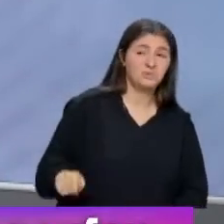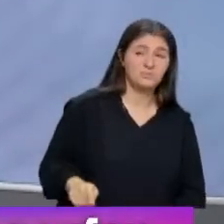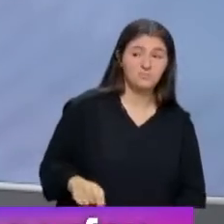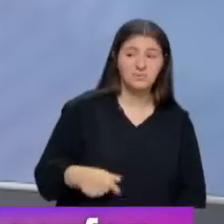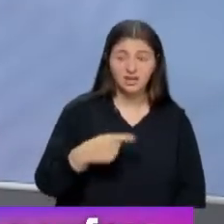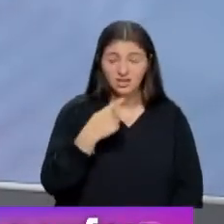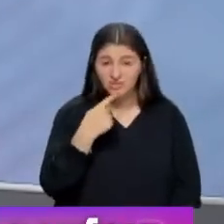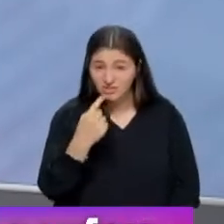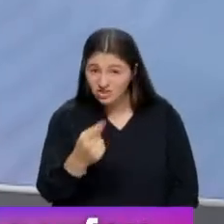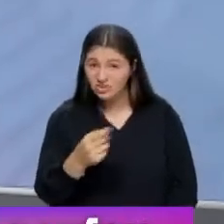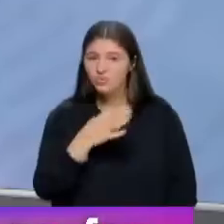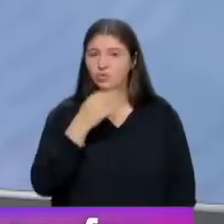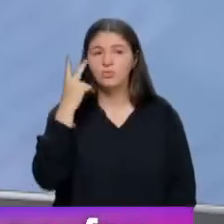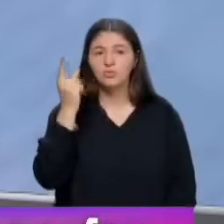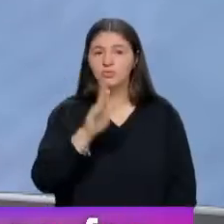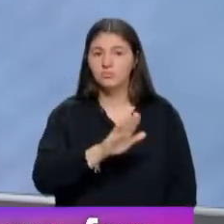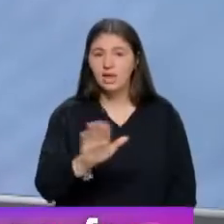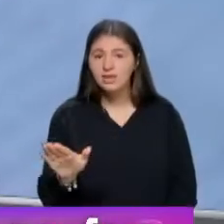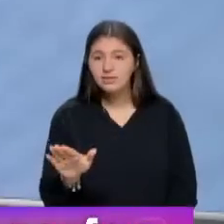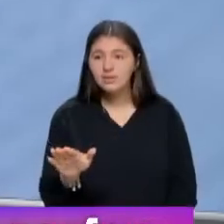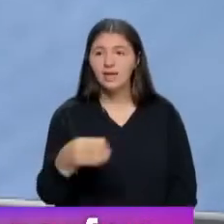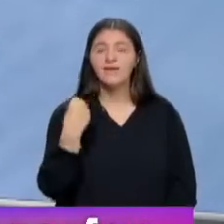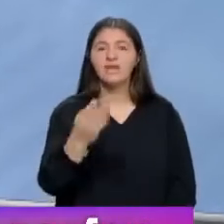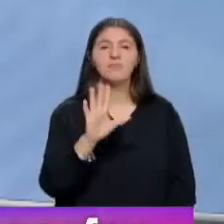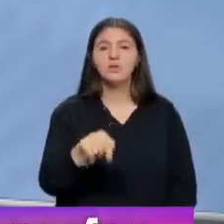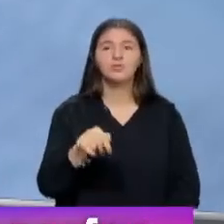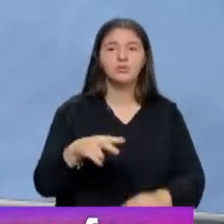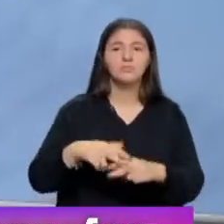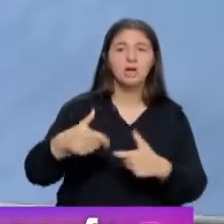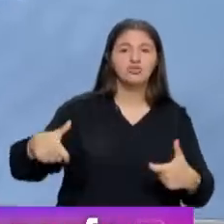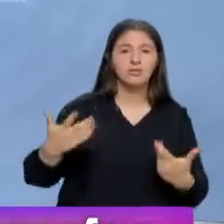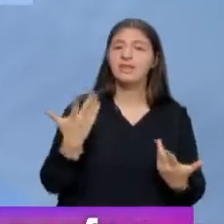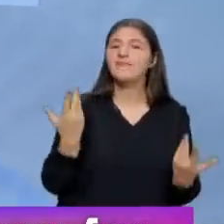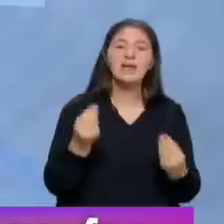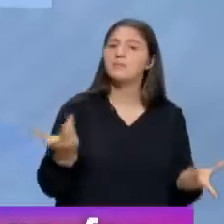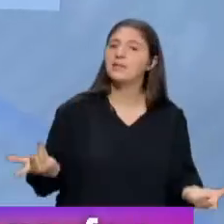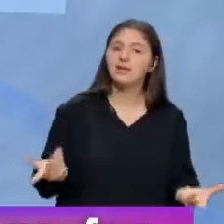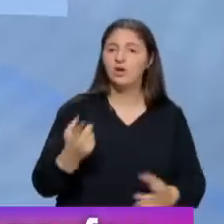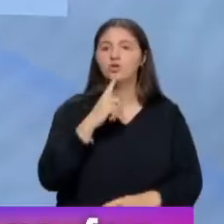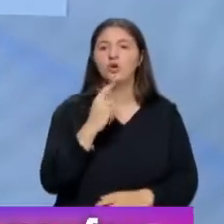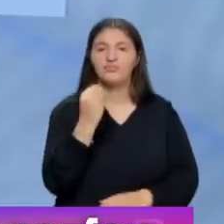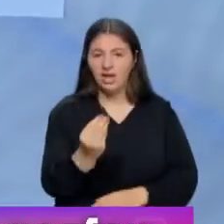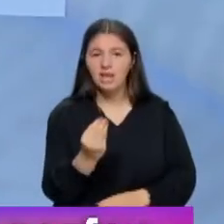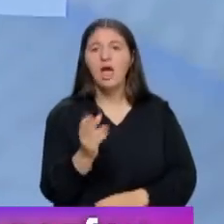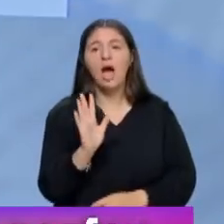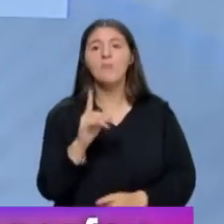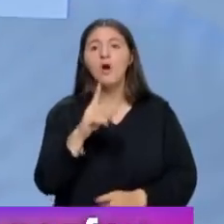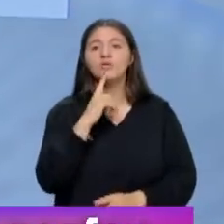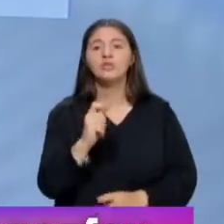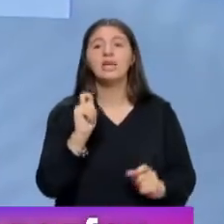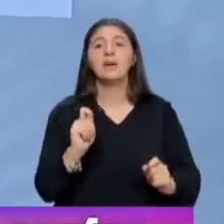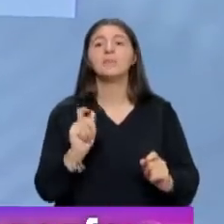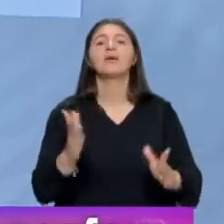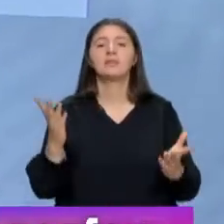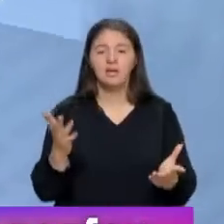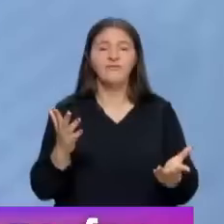deyişini lütfen unutmayın verilmedi Bugün başlığımız ne verilmedi sözler verildi ama o sözler